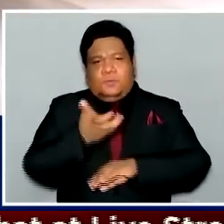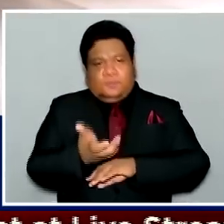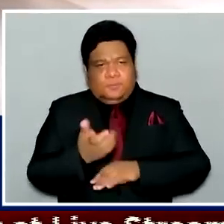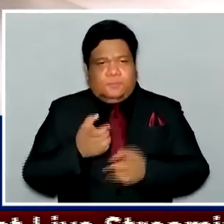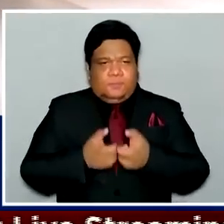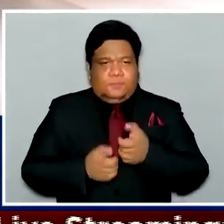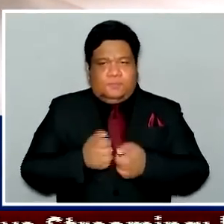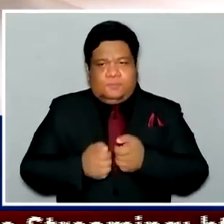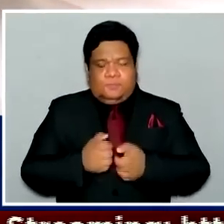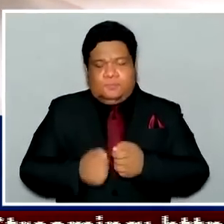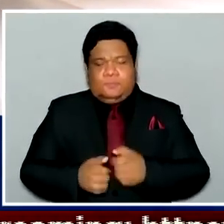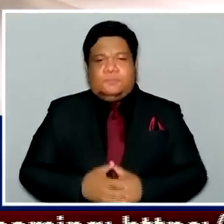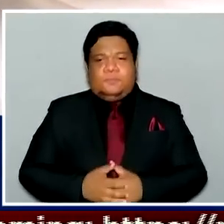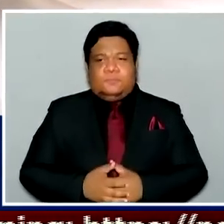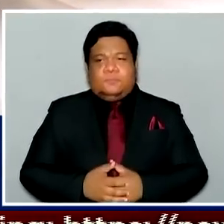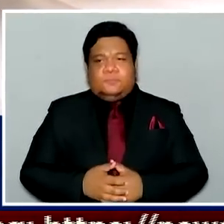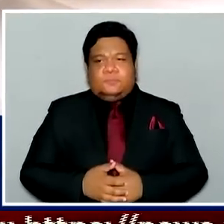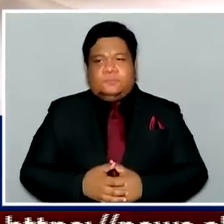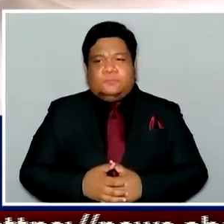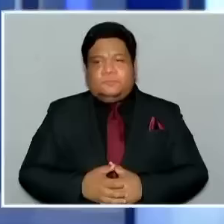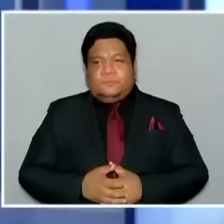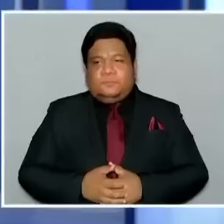Pascual, ABS-CBN News.